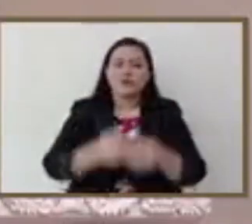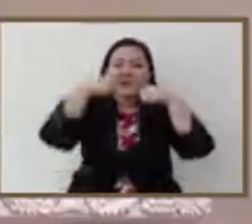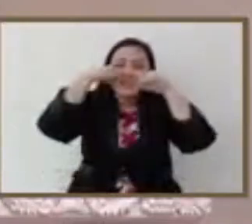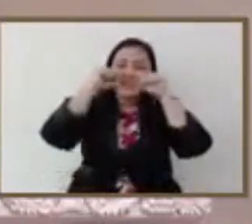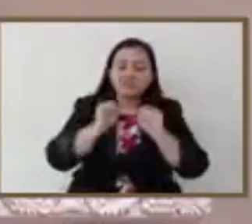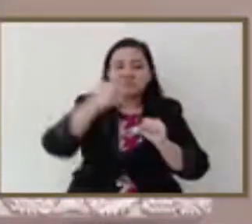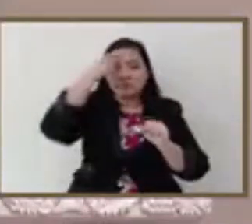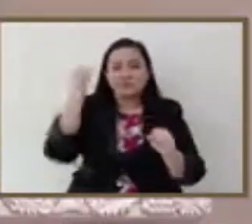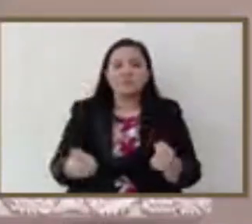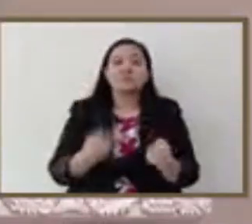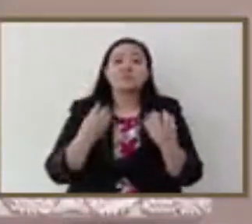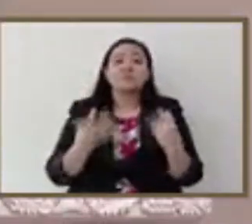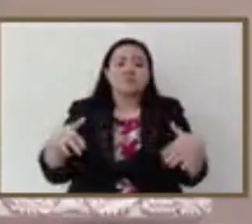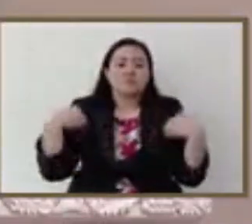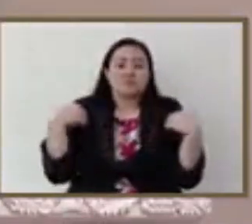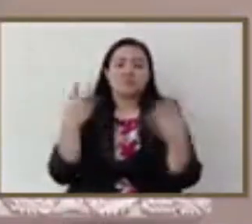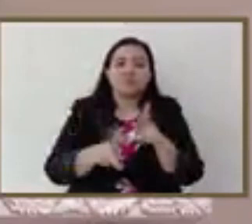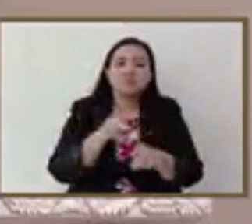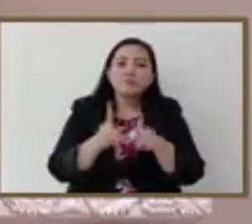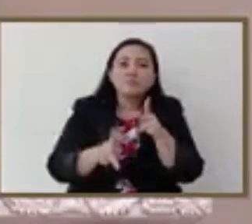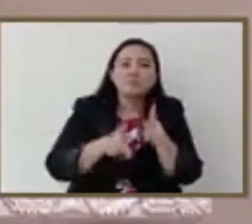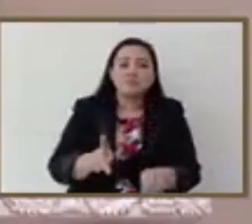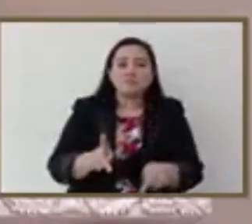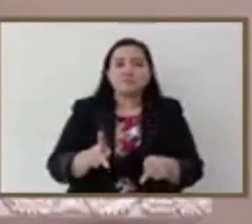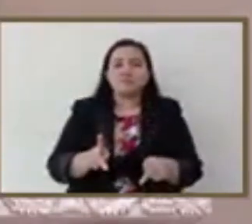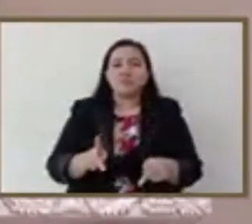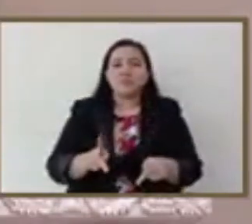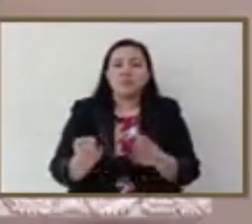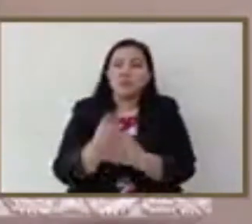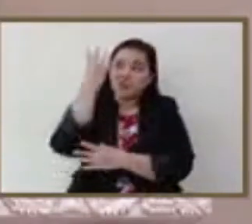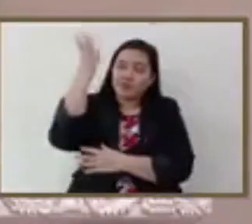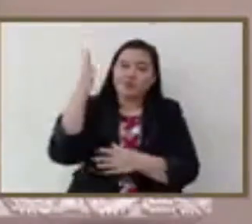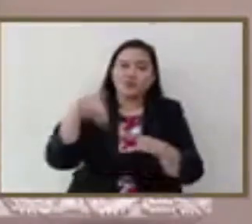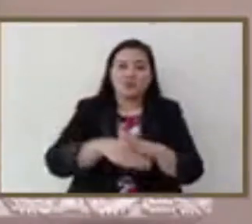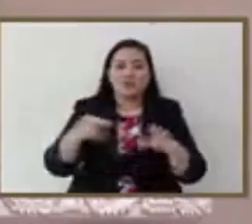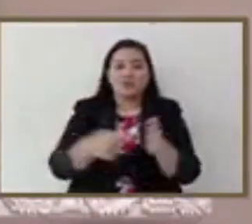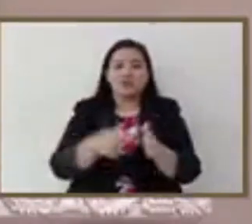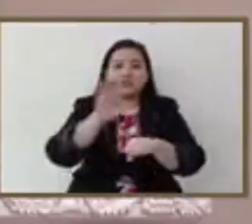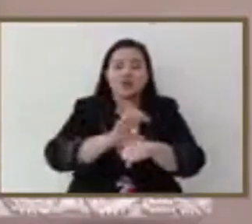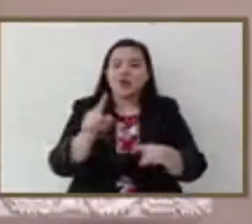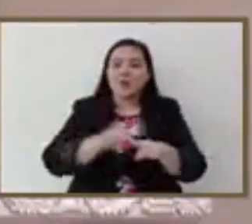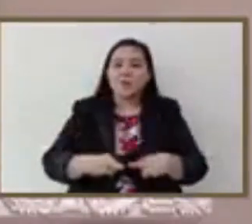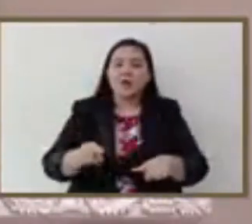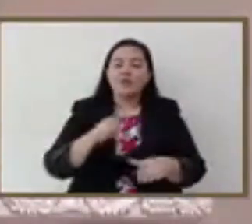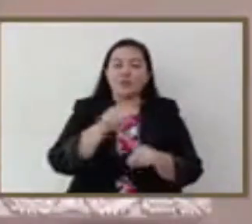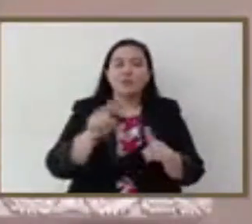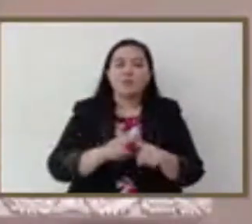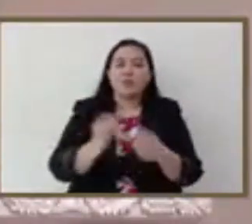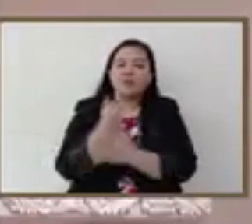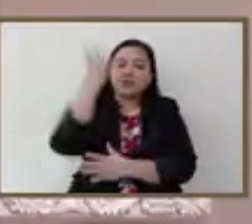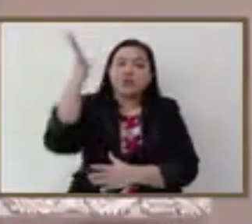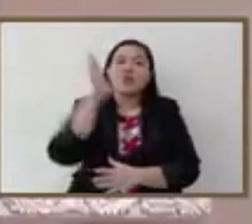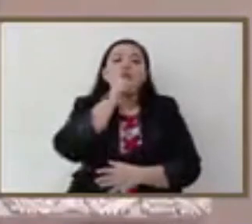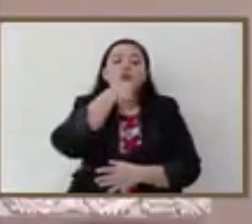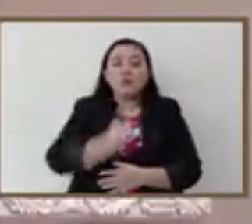never grew spiritually. So what happened when they grew old? They departed from God.